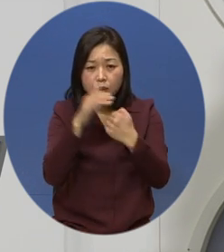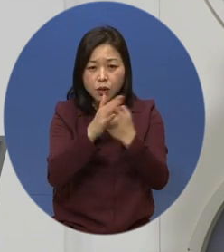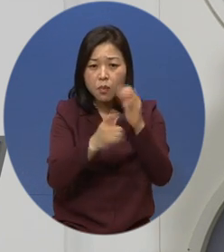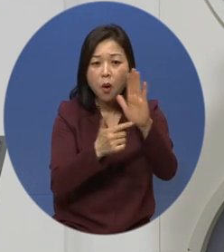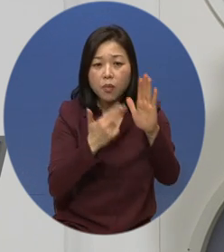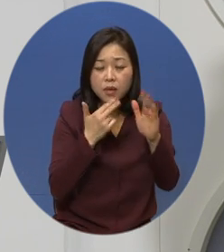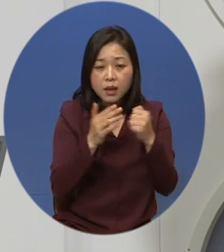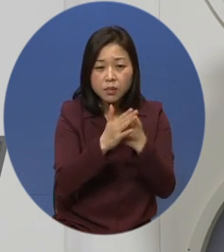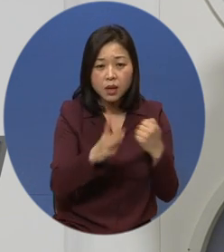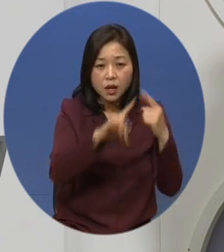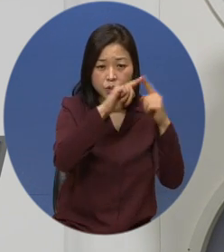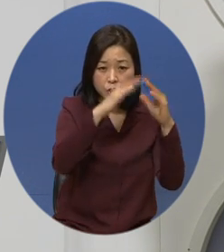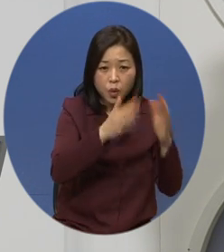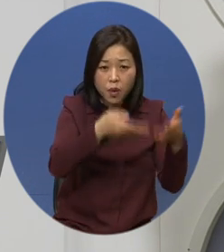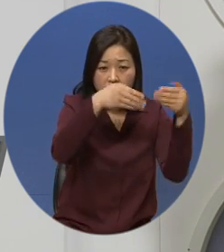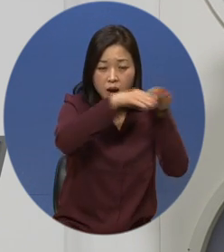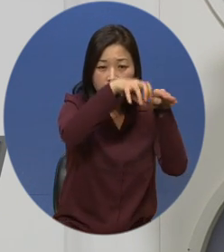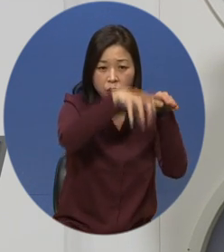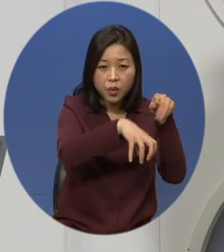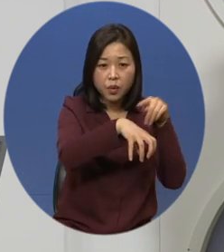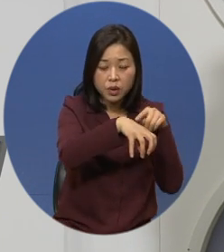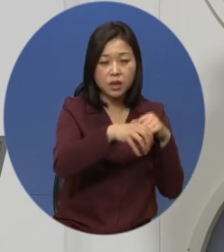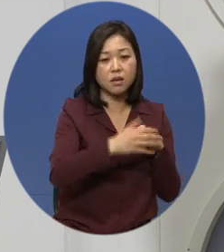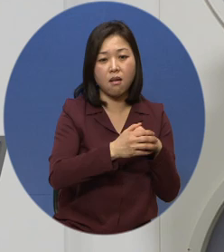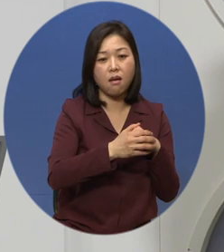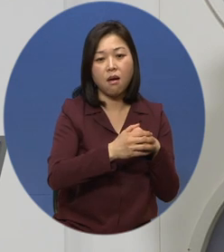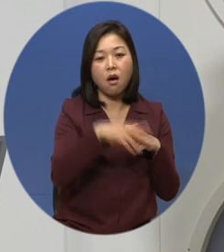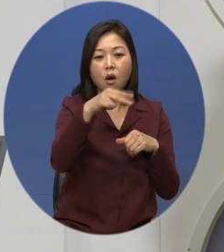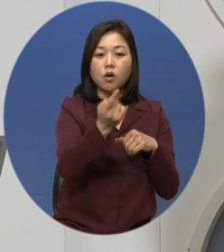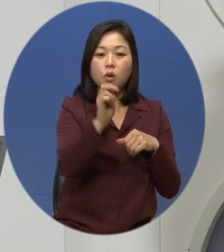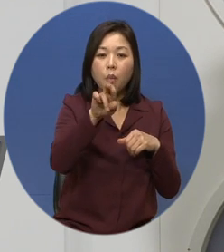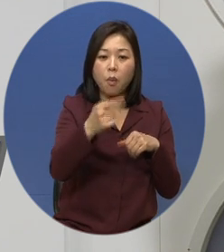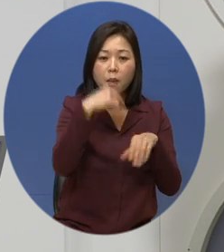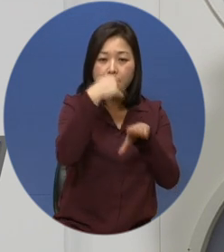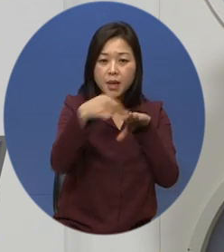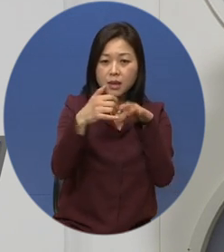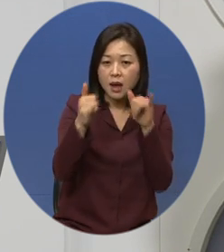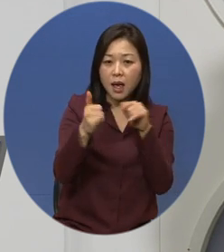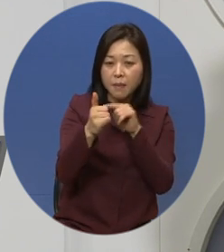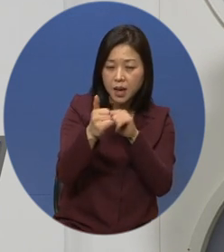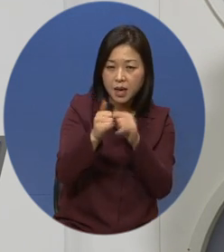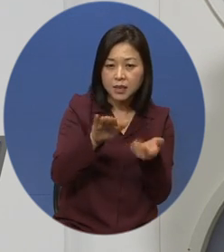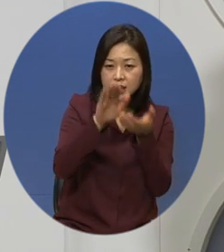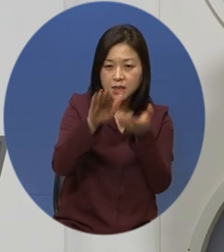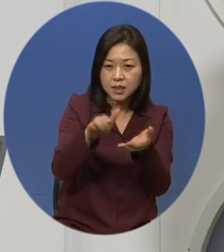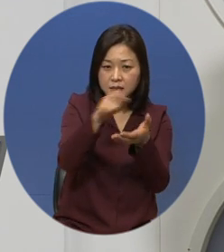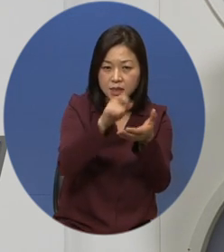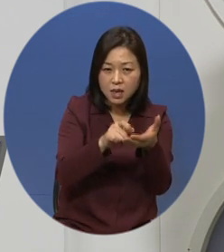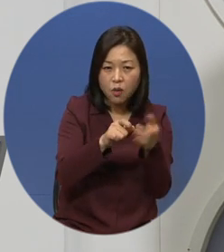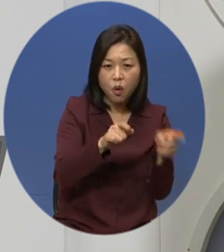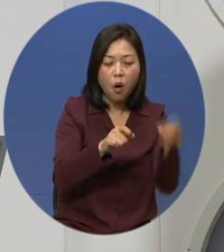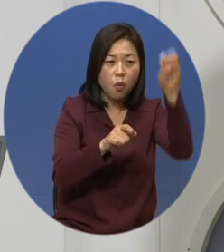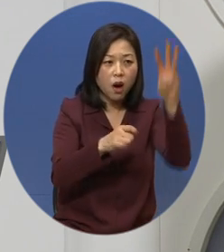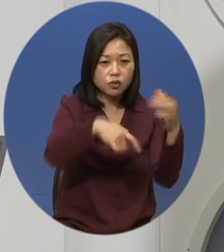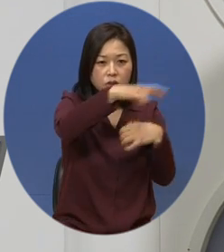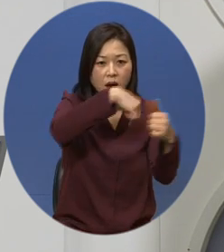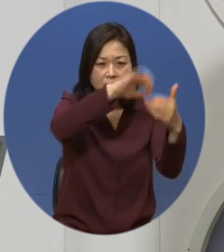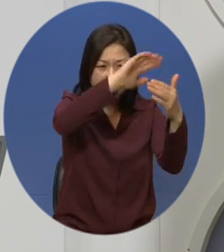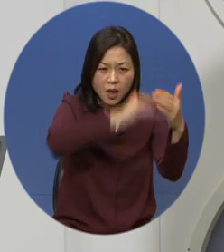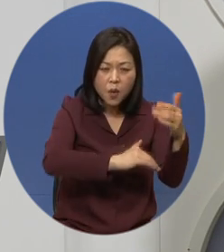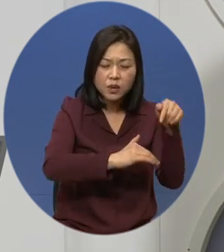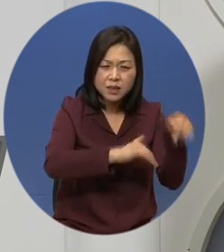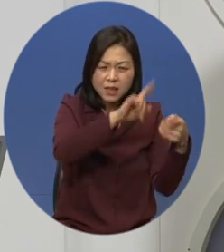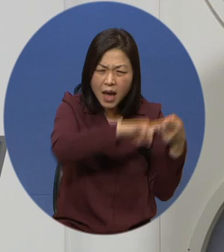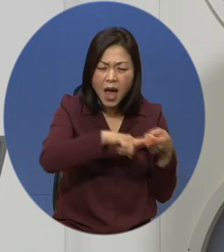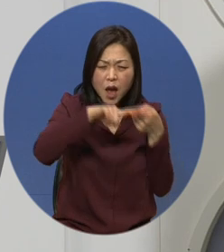교회에서 어그 동포에게 드리는 글이 라고 해서 고 실상 을 그대로 적었어요 그 등사 하다가